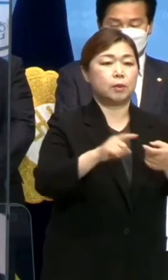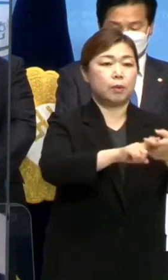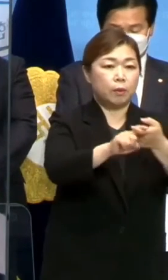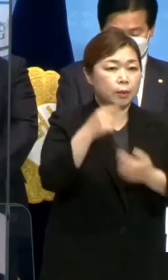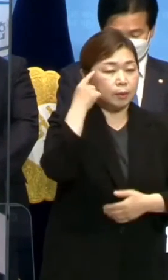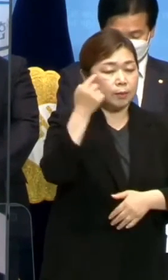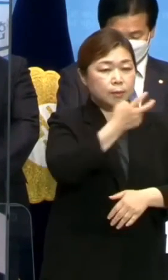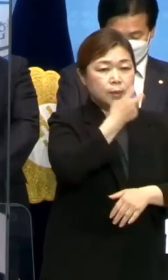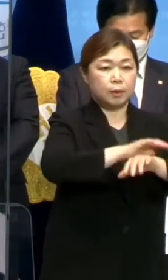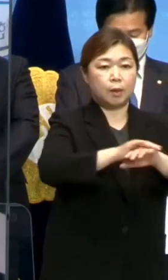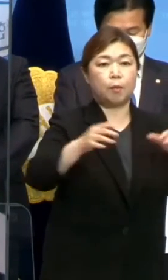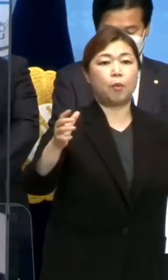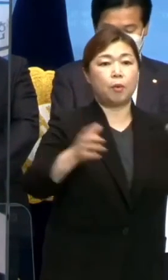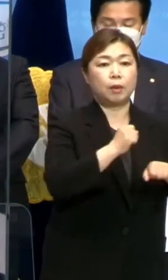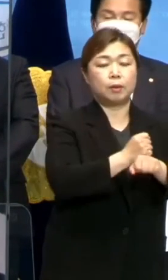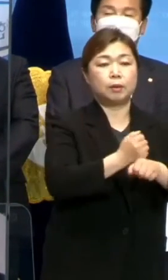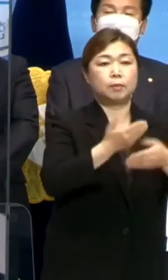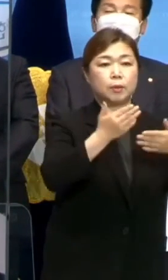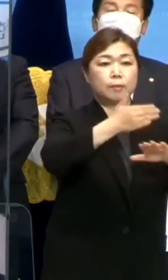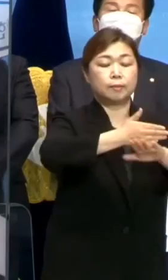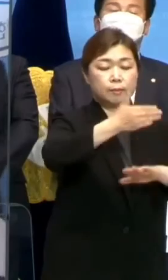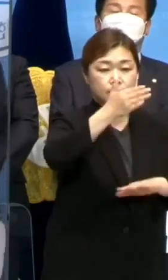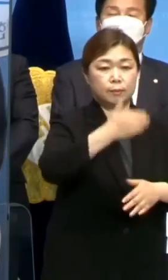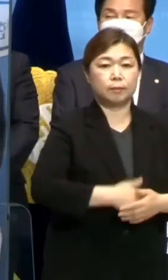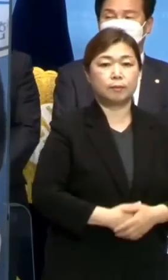지혜로 함께 하겠습니다 감사합니다